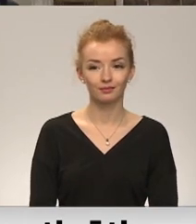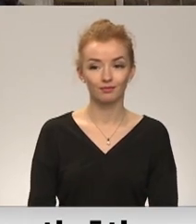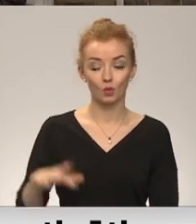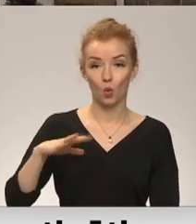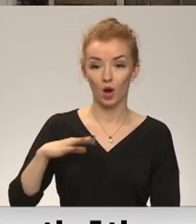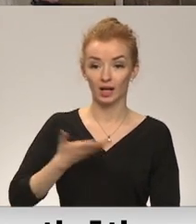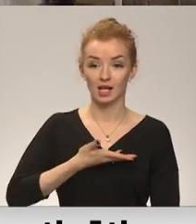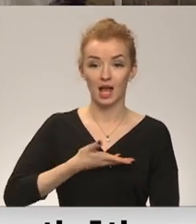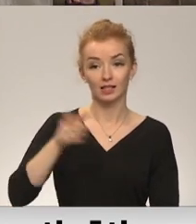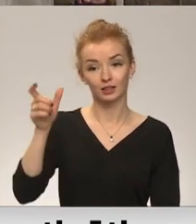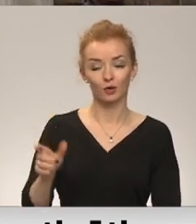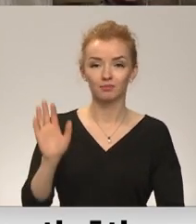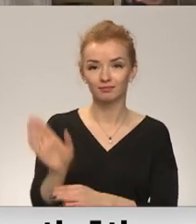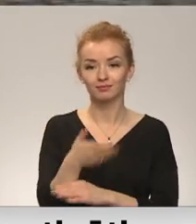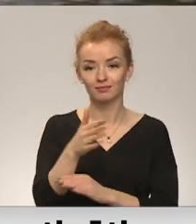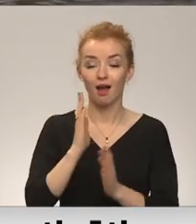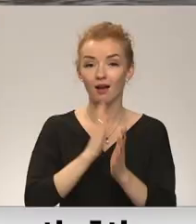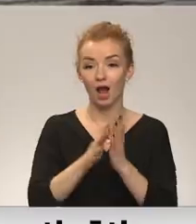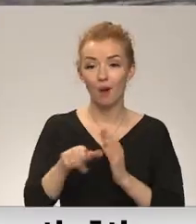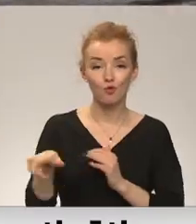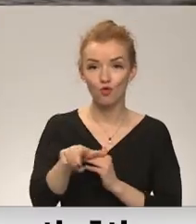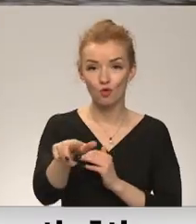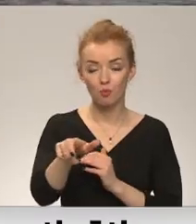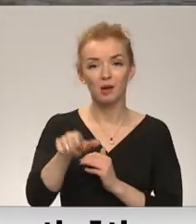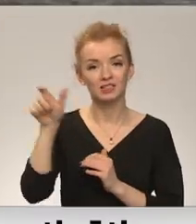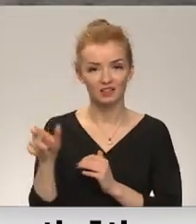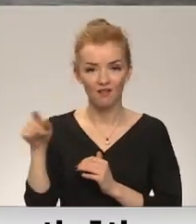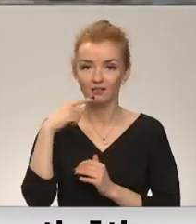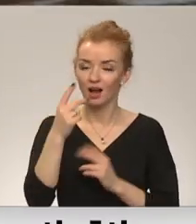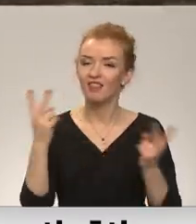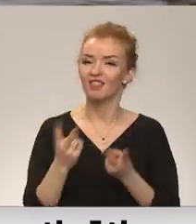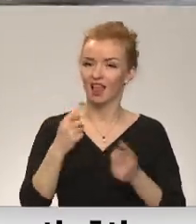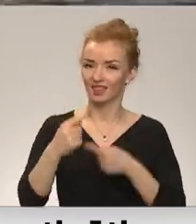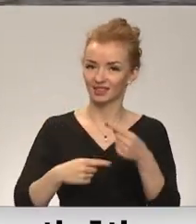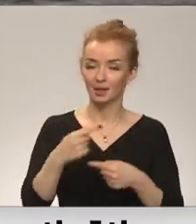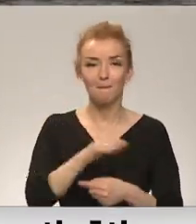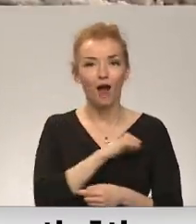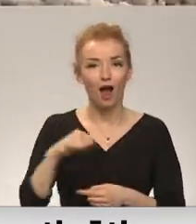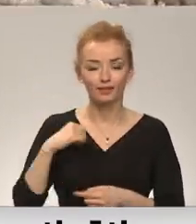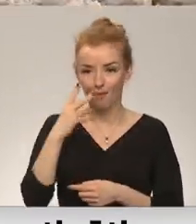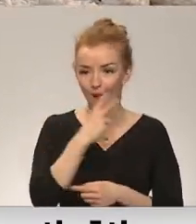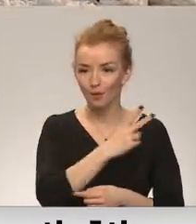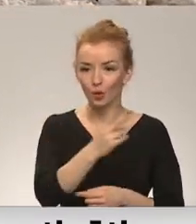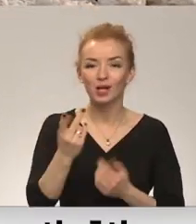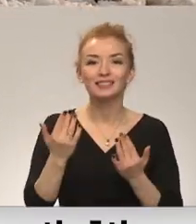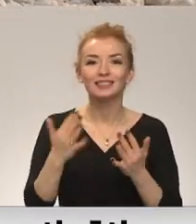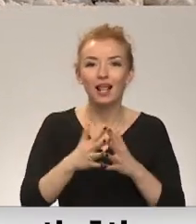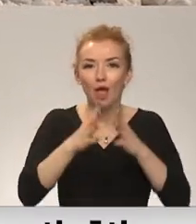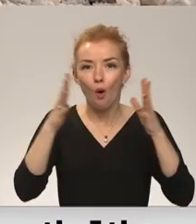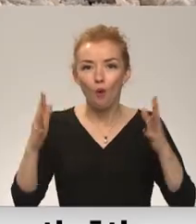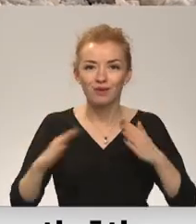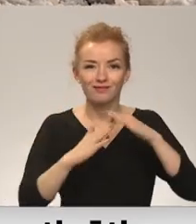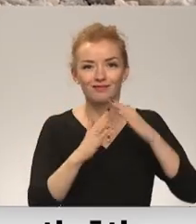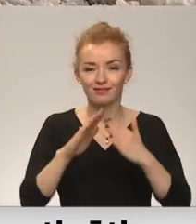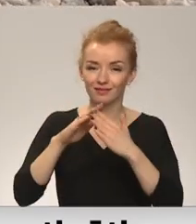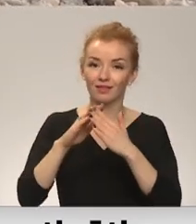Ogrē iedzīvotāji pastaigās dodas gar upi. Uzrunāties stāsta, ka tā ir kā tradīcija pašiem aplūkot, cik liela ladāja bloķē upi.